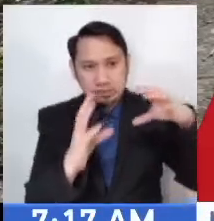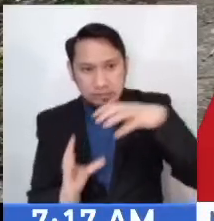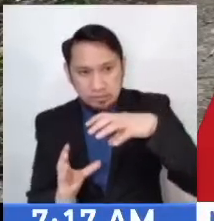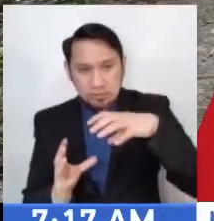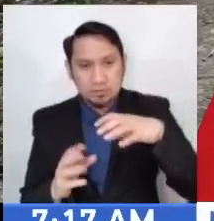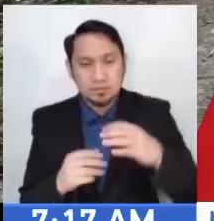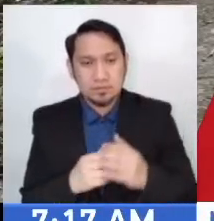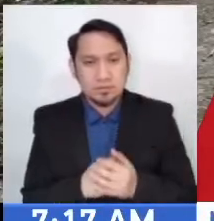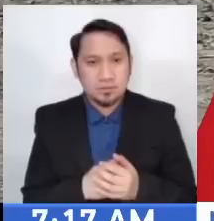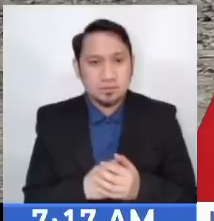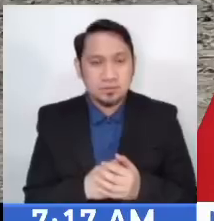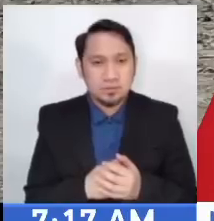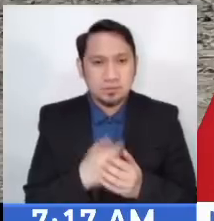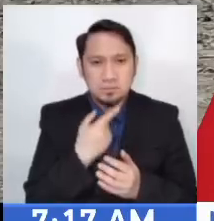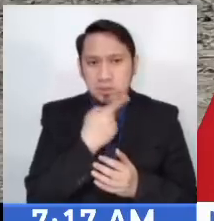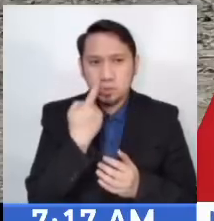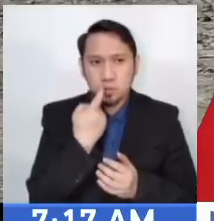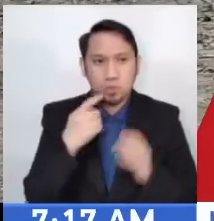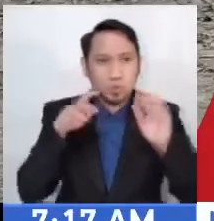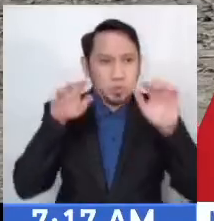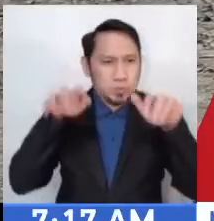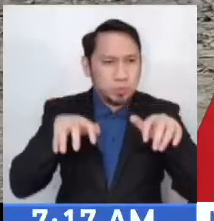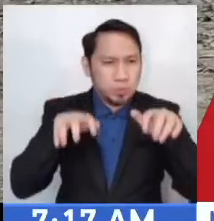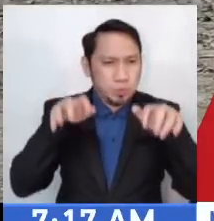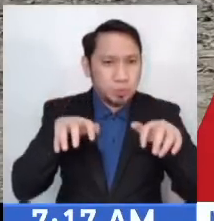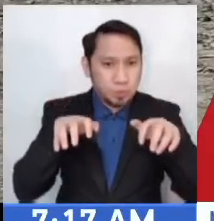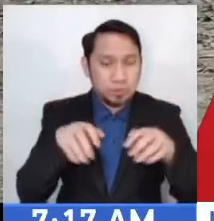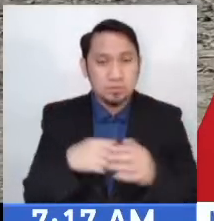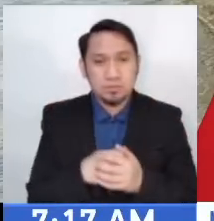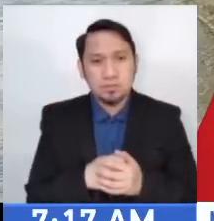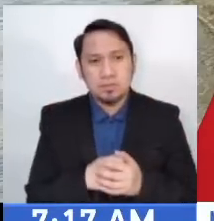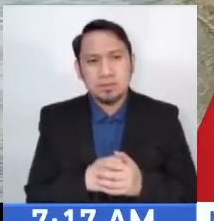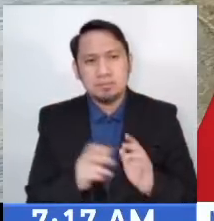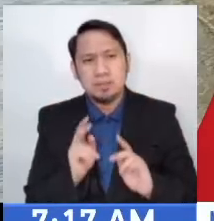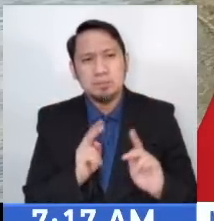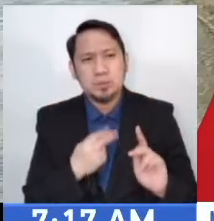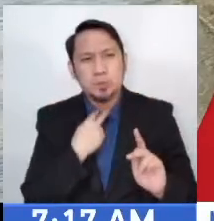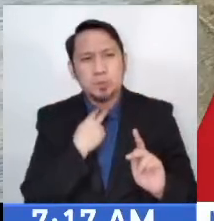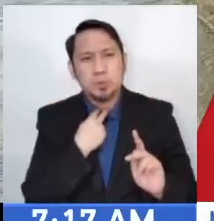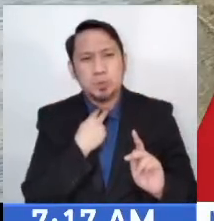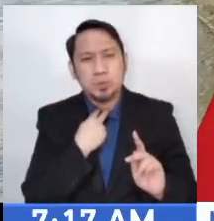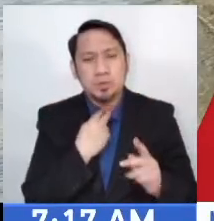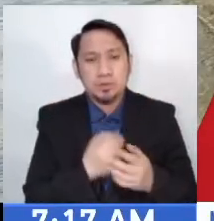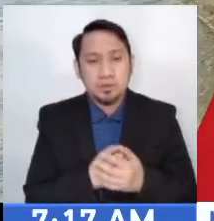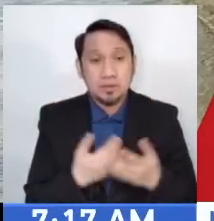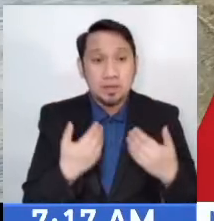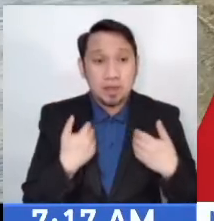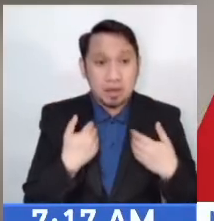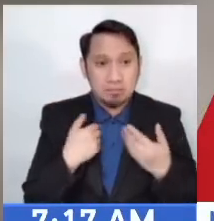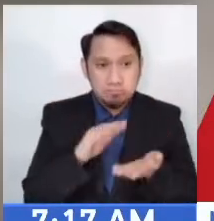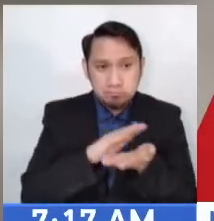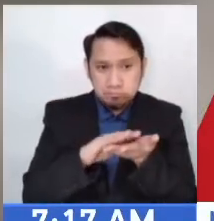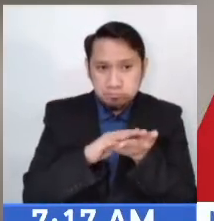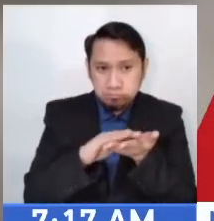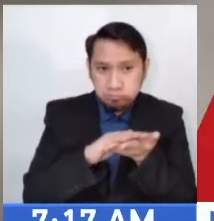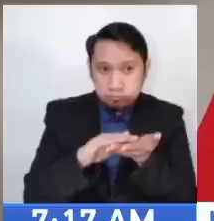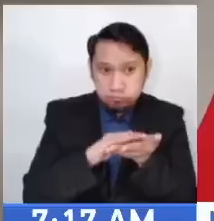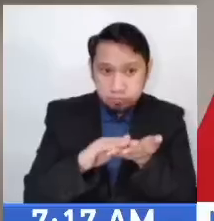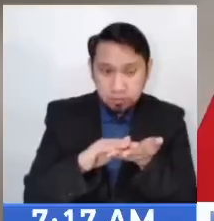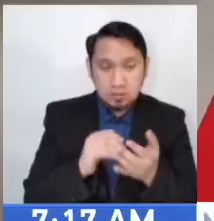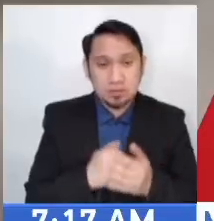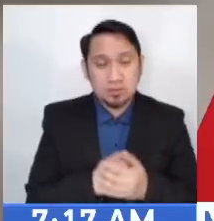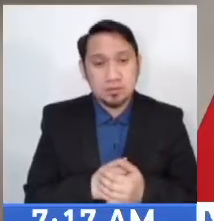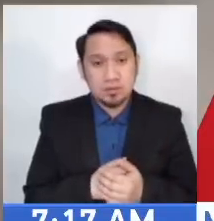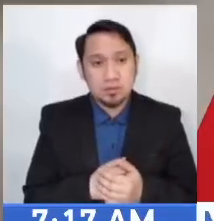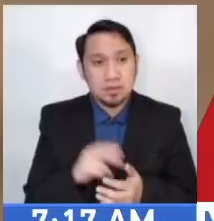walang tigil na pag-ulan, stranded ang ilang turista at residente. Nagsagawa ng clearing operation ng Municipal Disaster and Risk Reduction